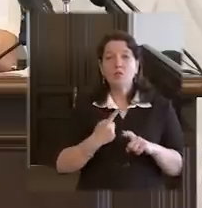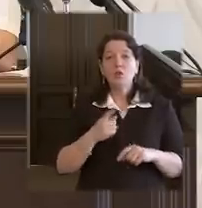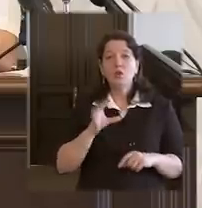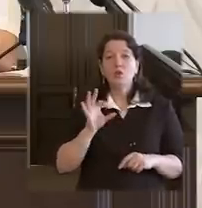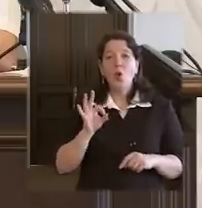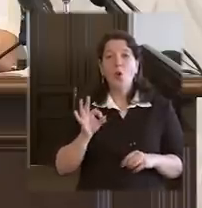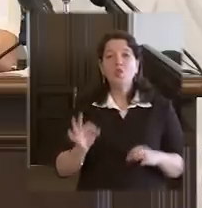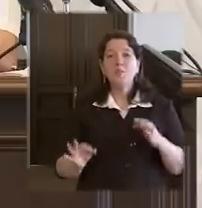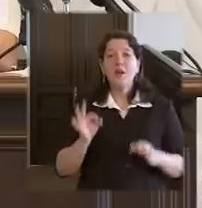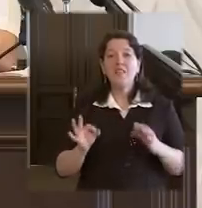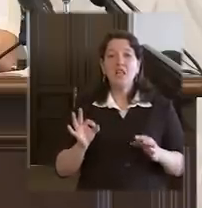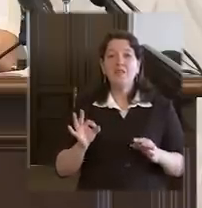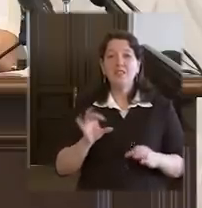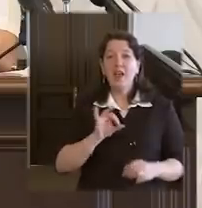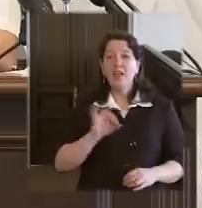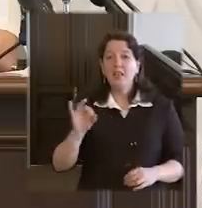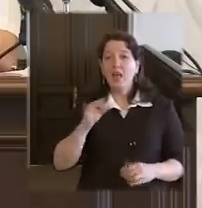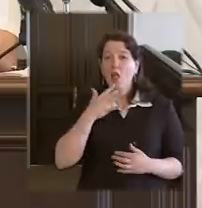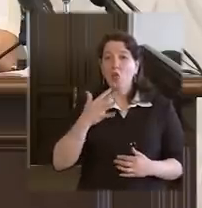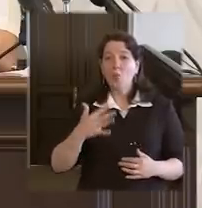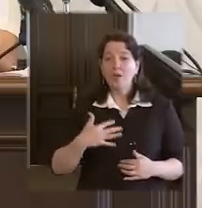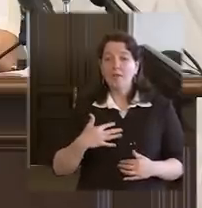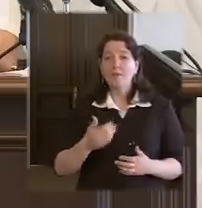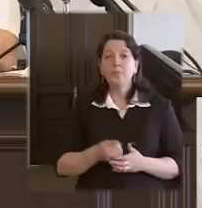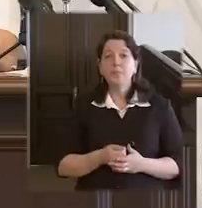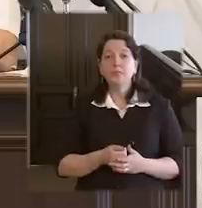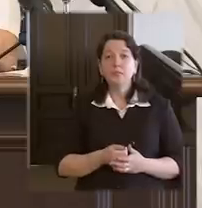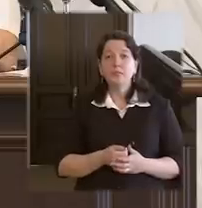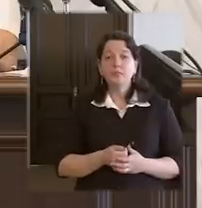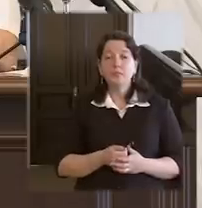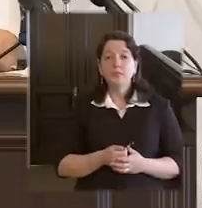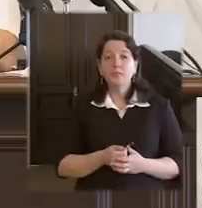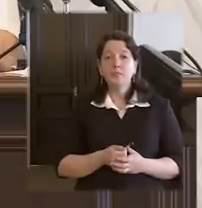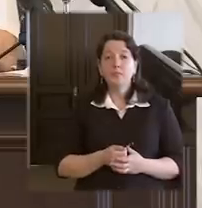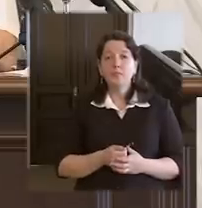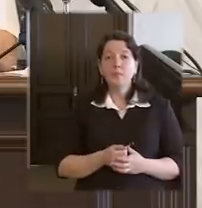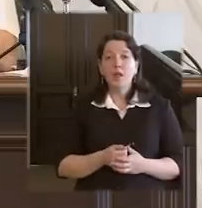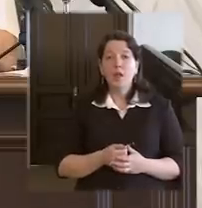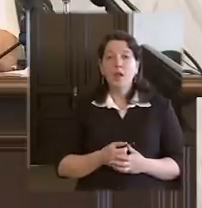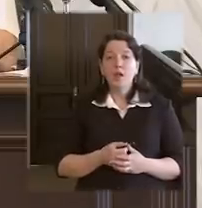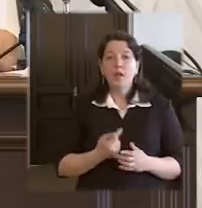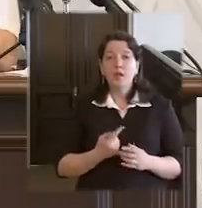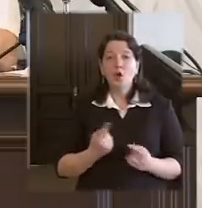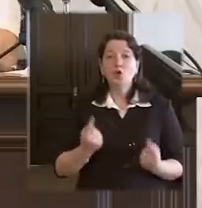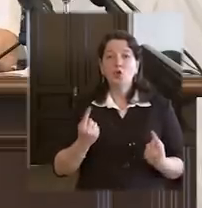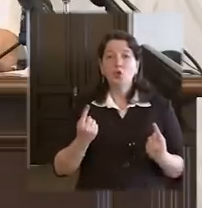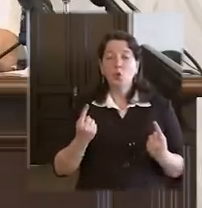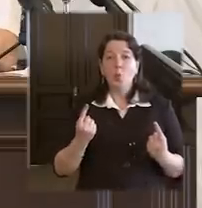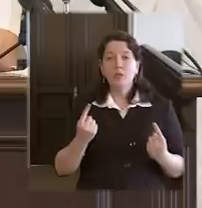об этой справедливости и любви. Вот тот же, например, Исаак Сирин, один из самых выдающихся святых отцов,